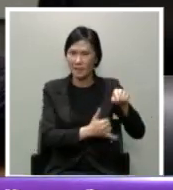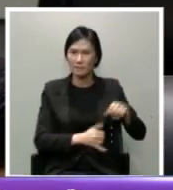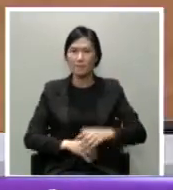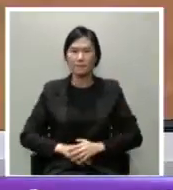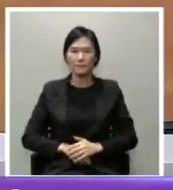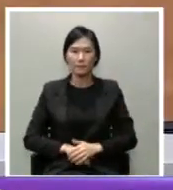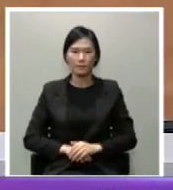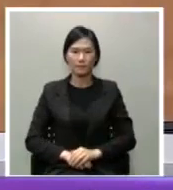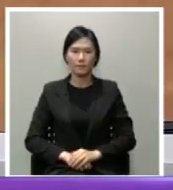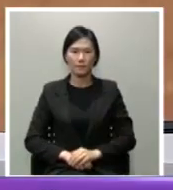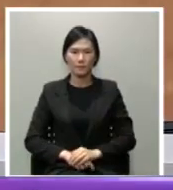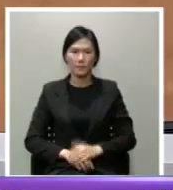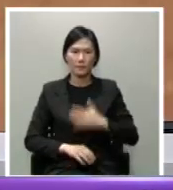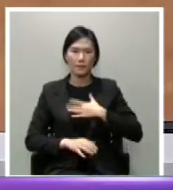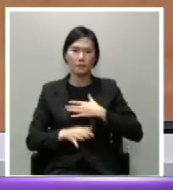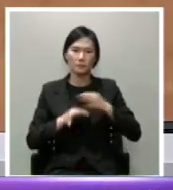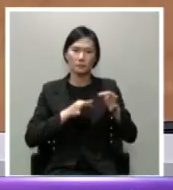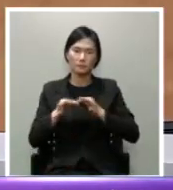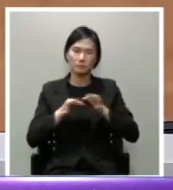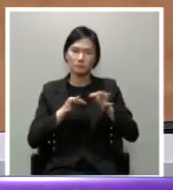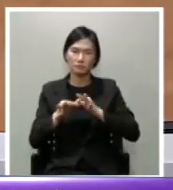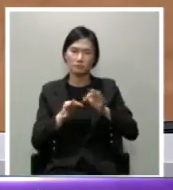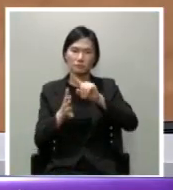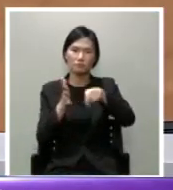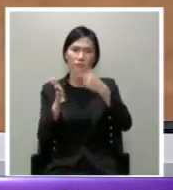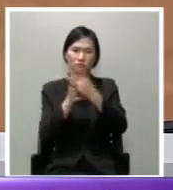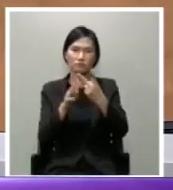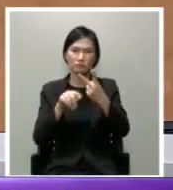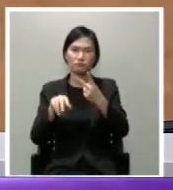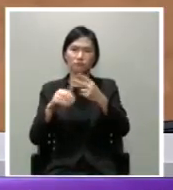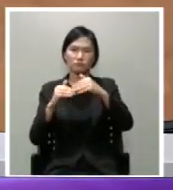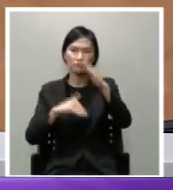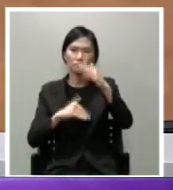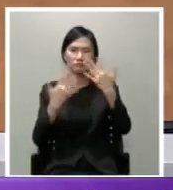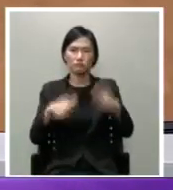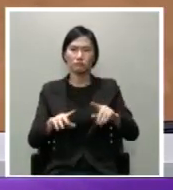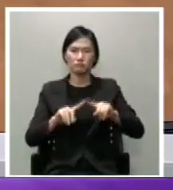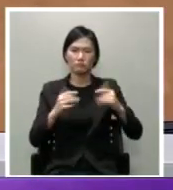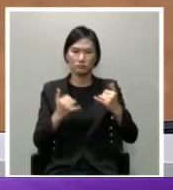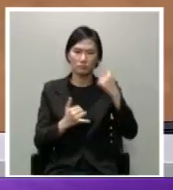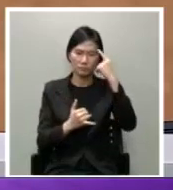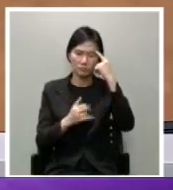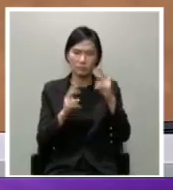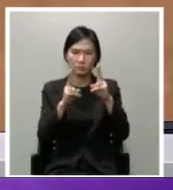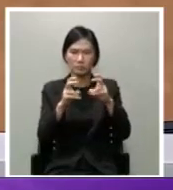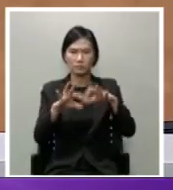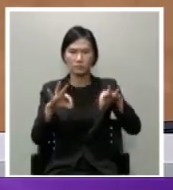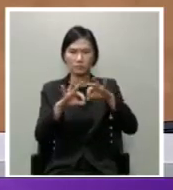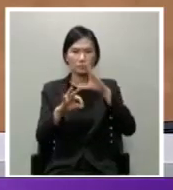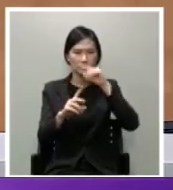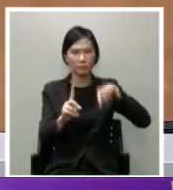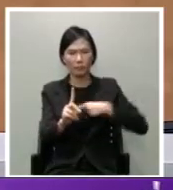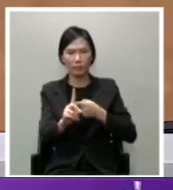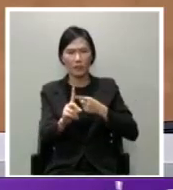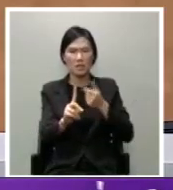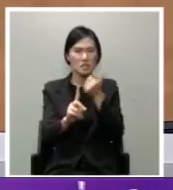ที่จริงเราอภิปรายท่านมาตั้ง2ชั่วโมงกว่านะครับเพราะฉะนั้น ยังไม่มีประเด็นอะไรที่อยู่นอกประเด็นนะครับแล้ว